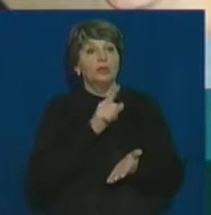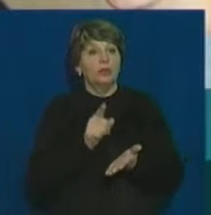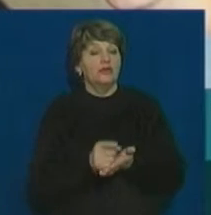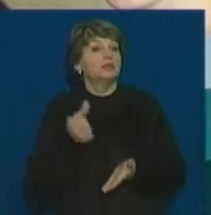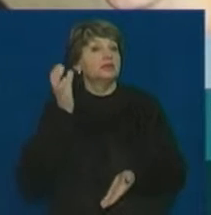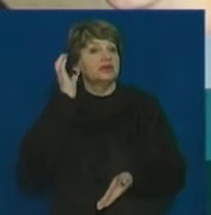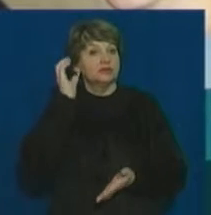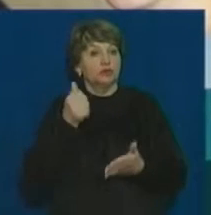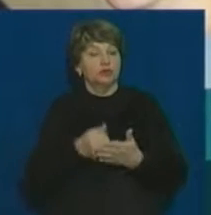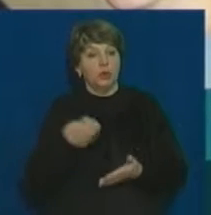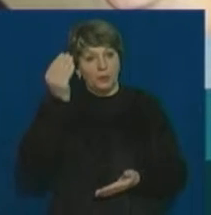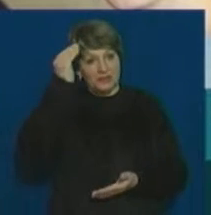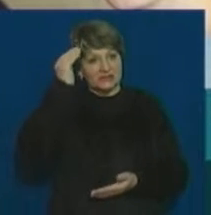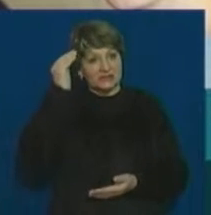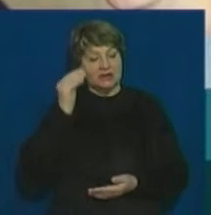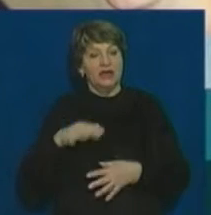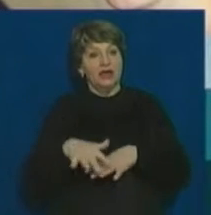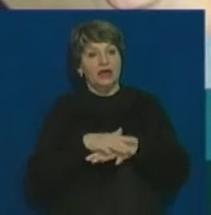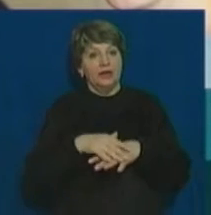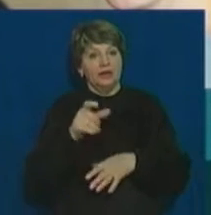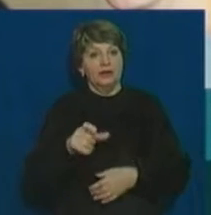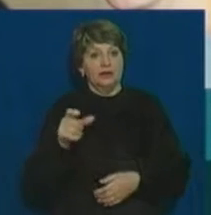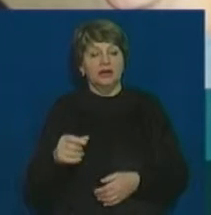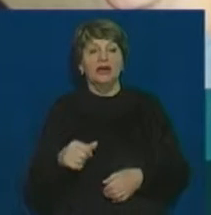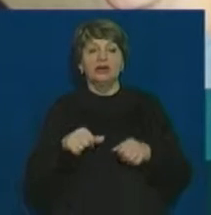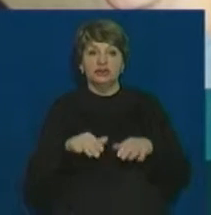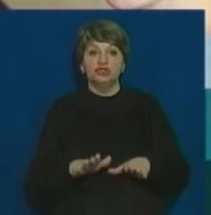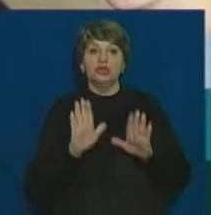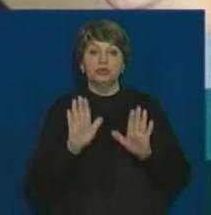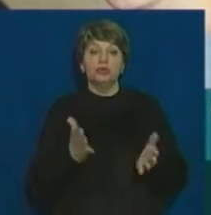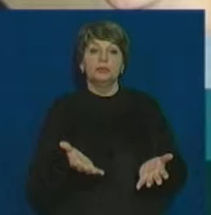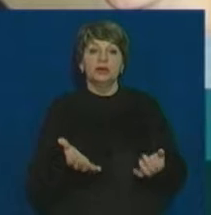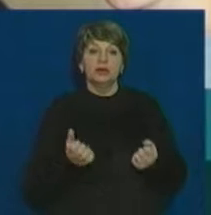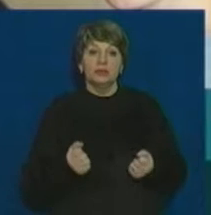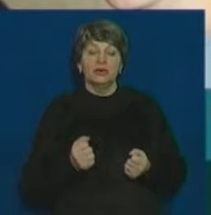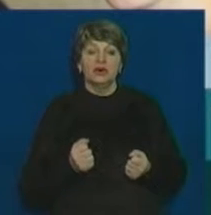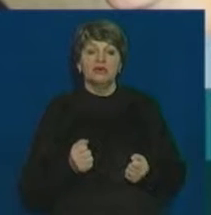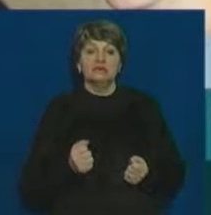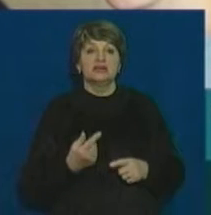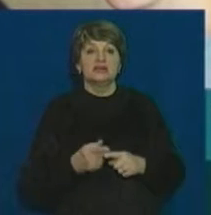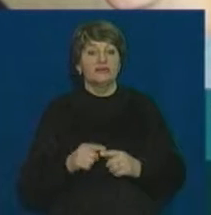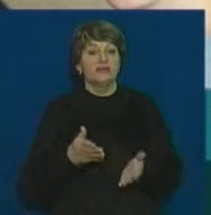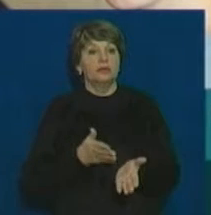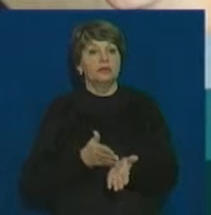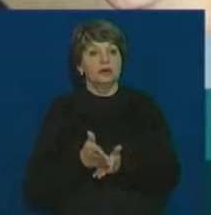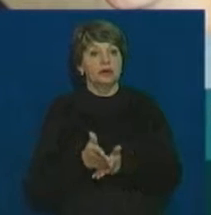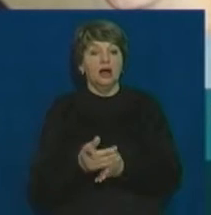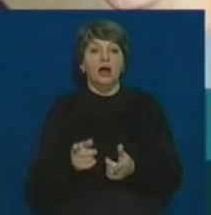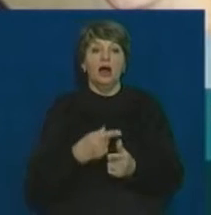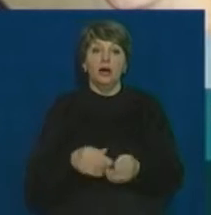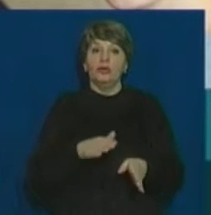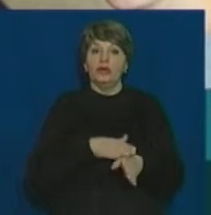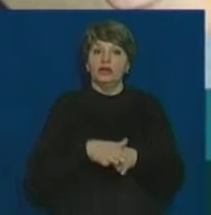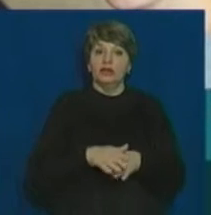до думки громади. Тут рішення буде приймати по різним напрямкам, або керівництво департаментів, або виконавчий комітет,